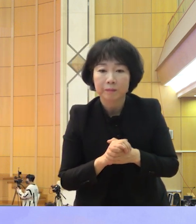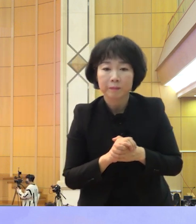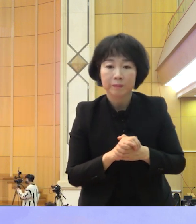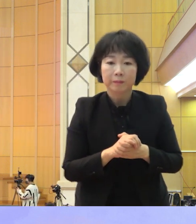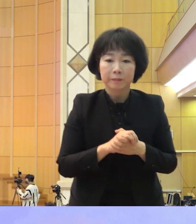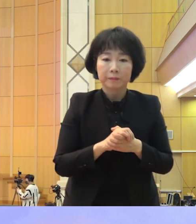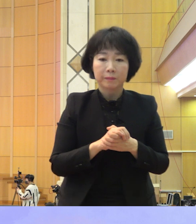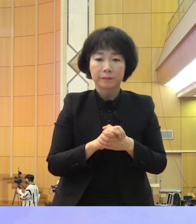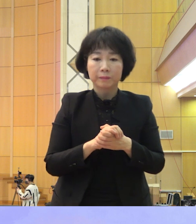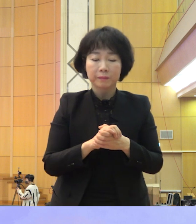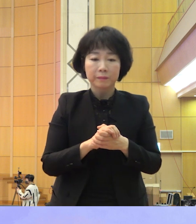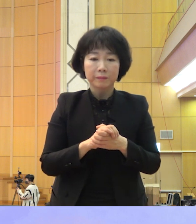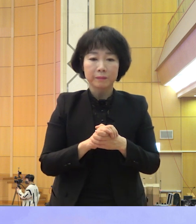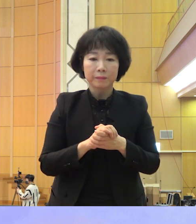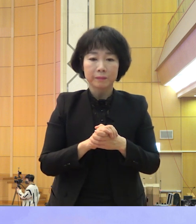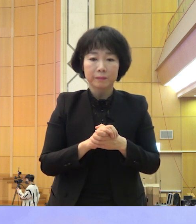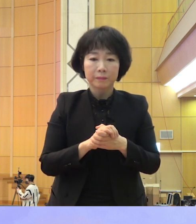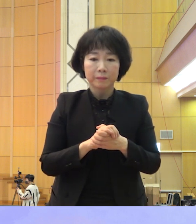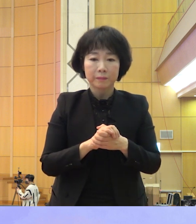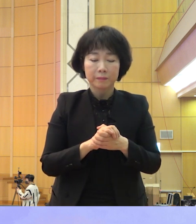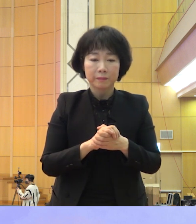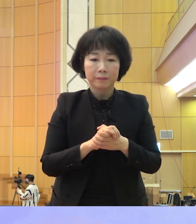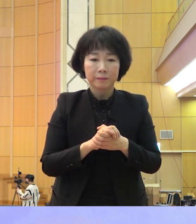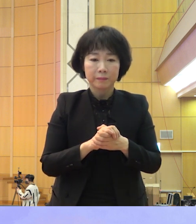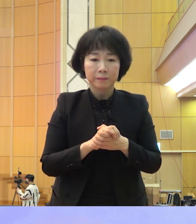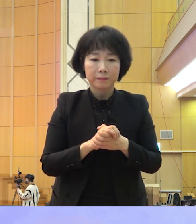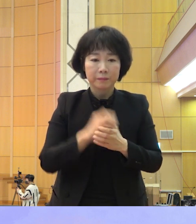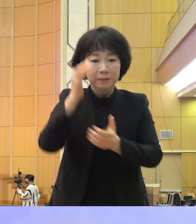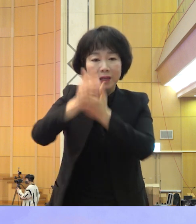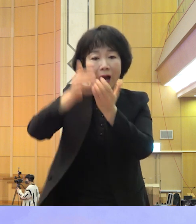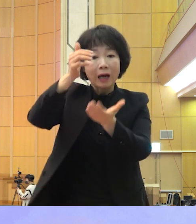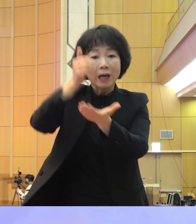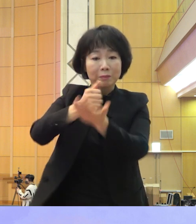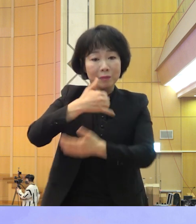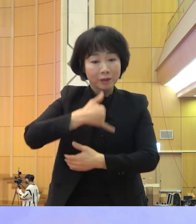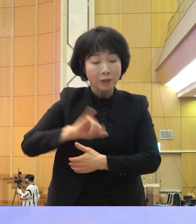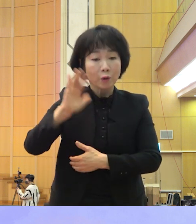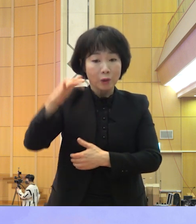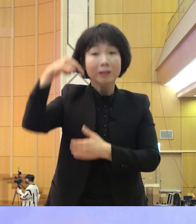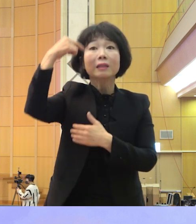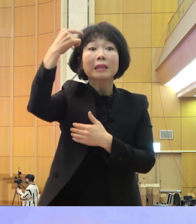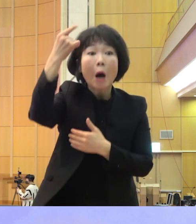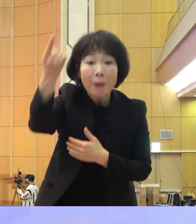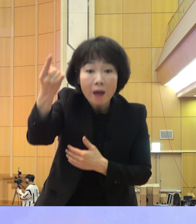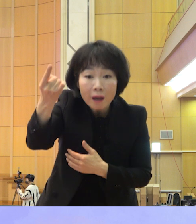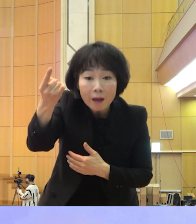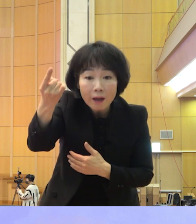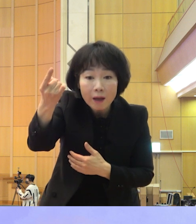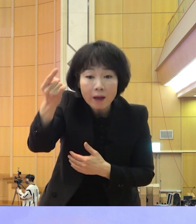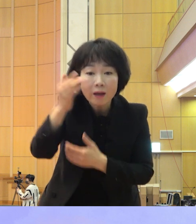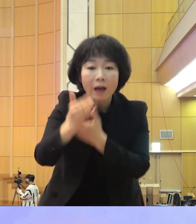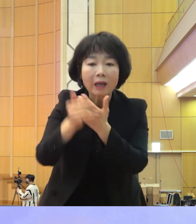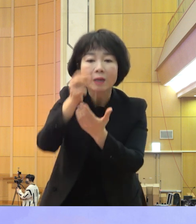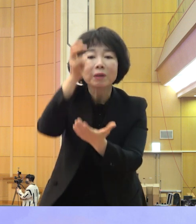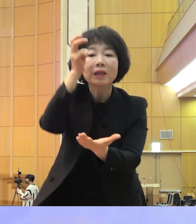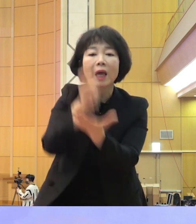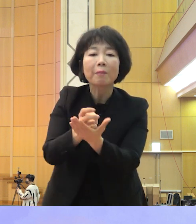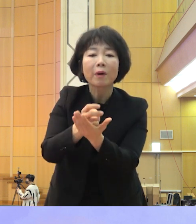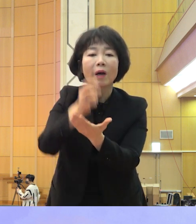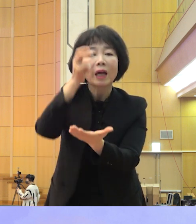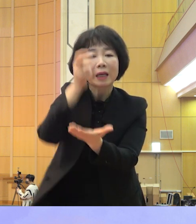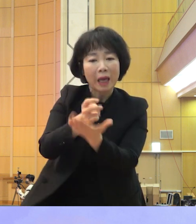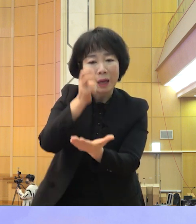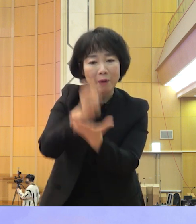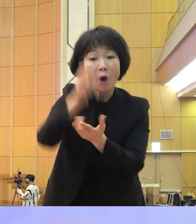그가 우리에게 주신 예수의 이름을 믿고 난 다음에 하나님의 자녀가 된 다음으로부터 그 다음에 계명대로 또